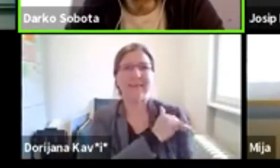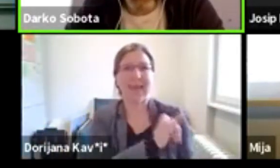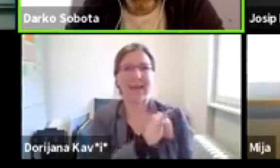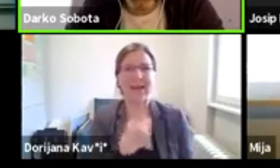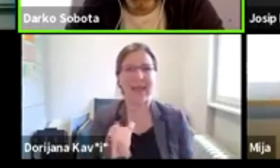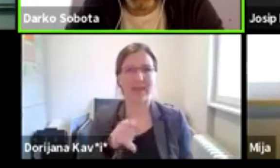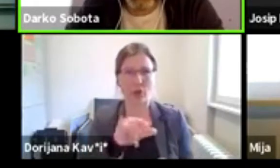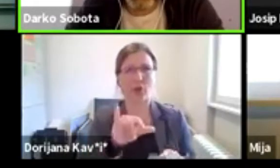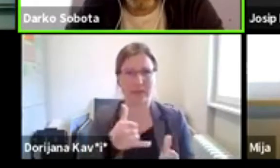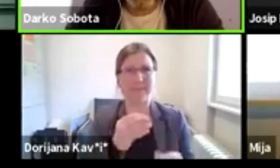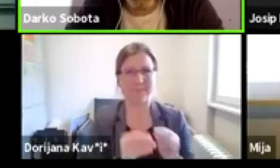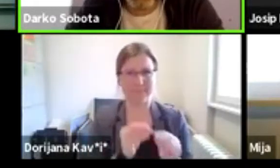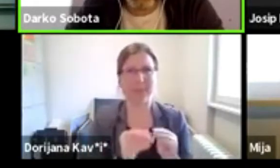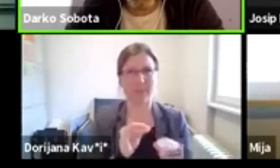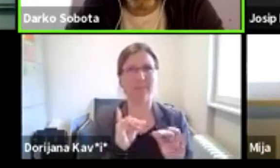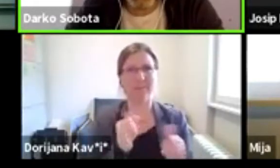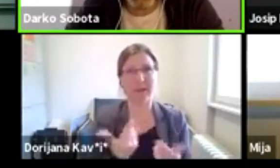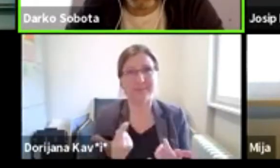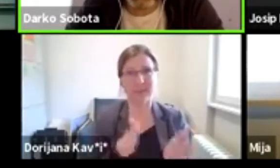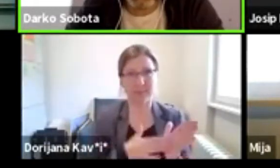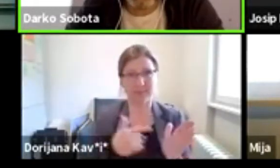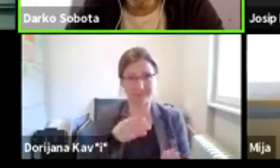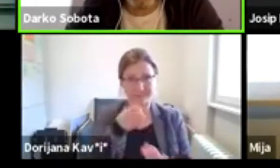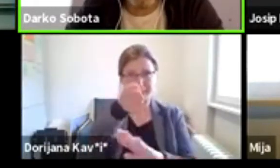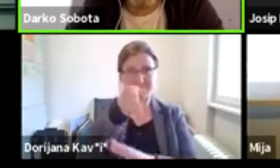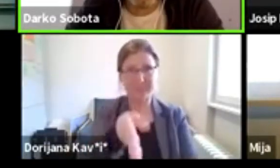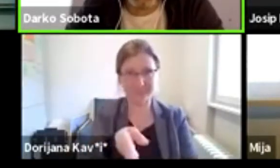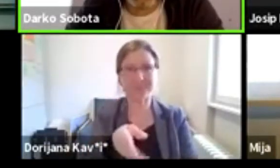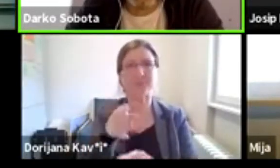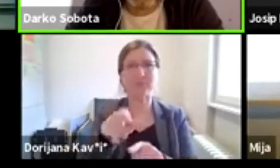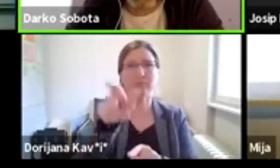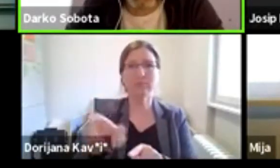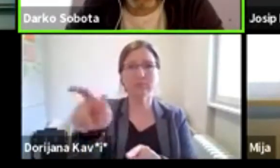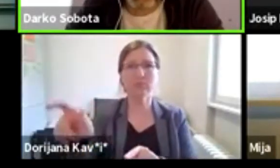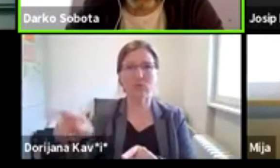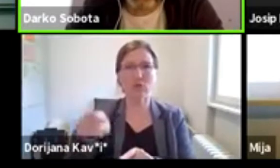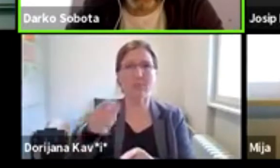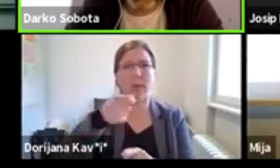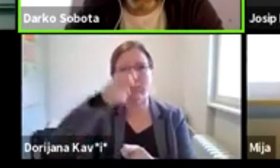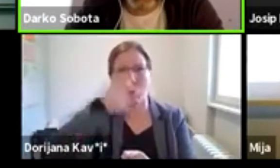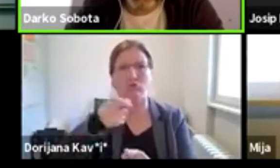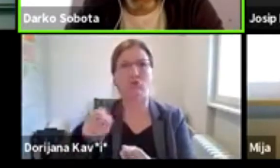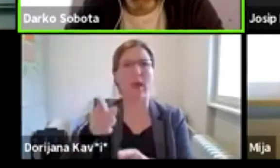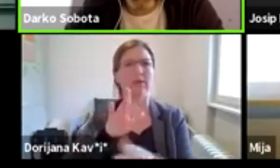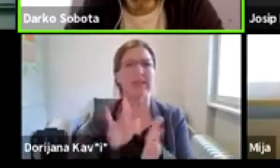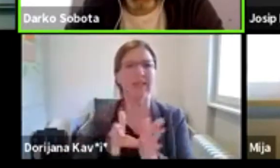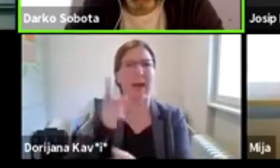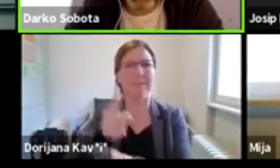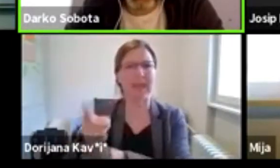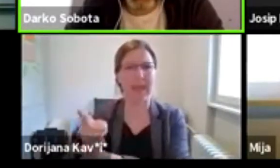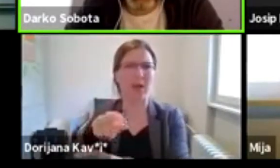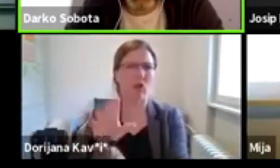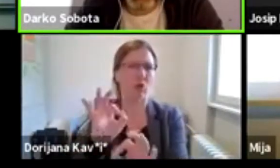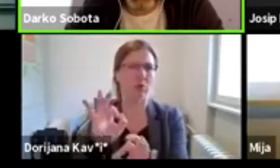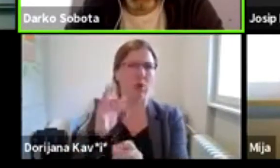Lako je doći na teren gdje se ljudi pridržavaju preporučenih mjera Zavoda za javno zdravstvo. Međutim, može se dogoditi,